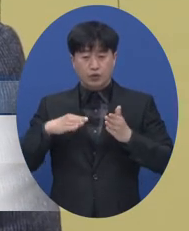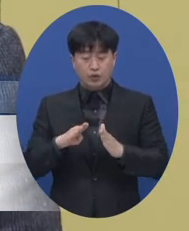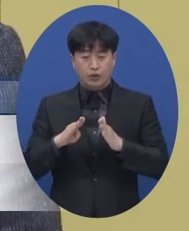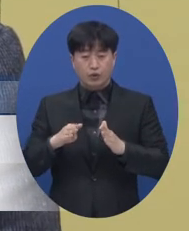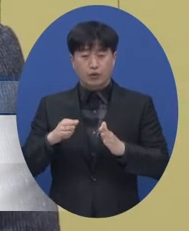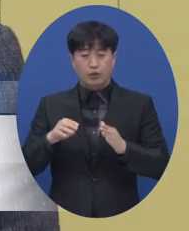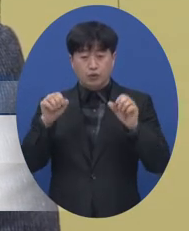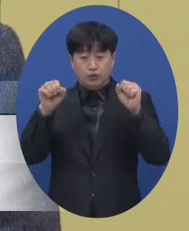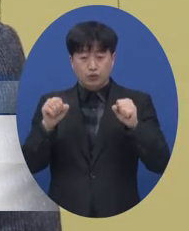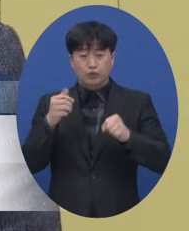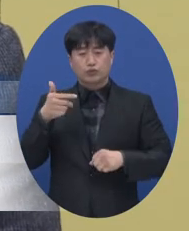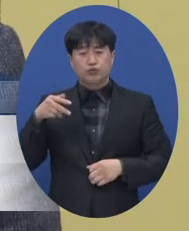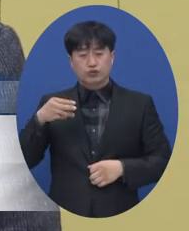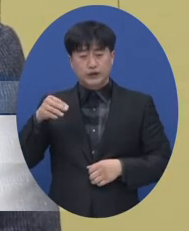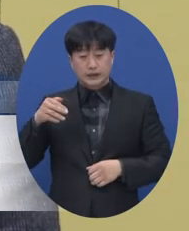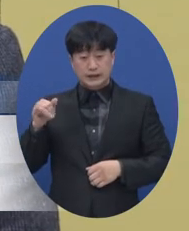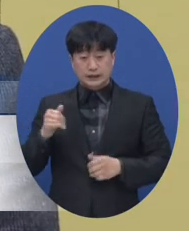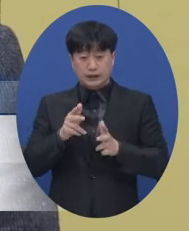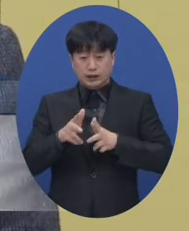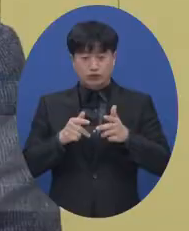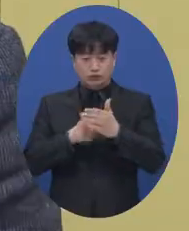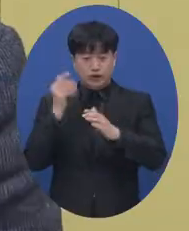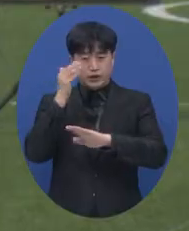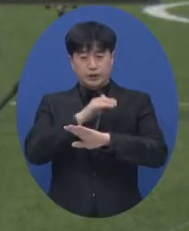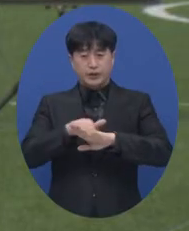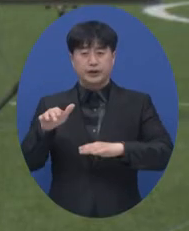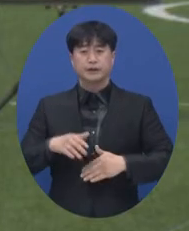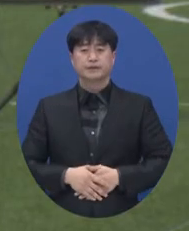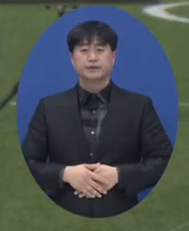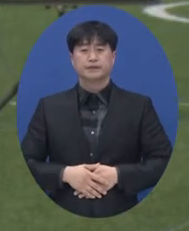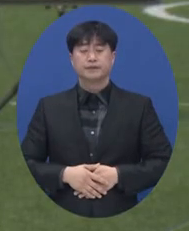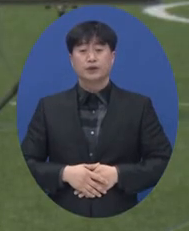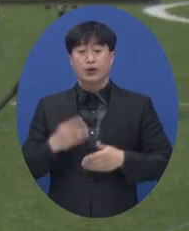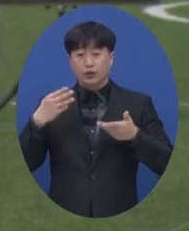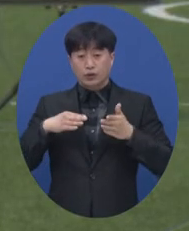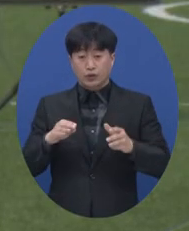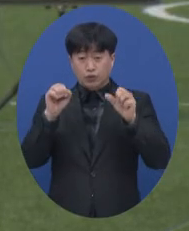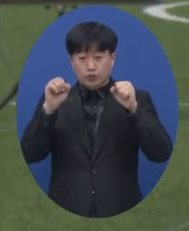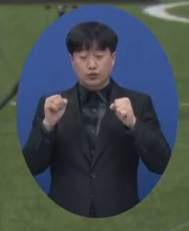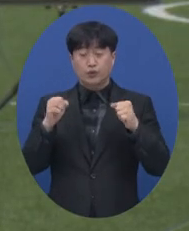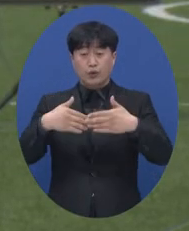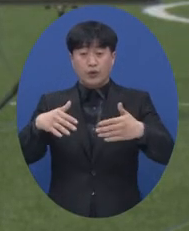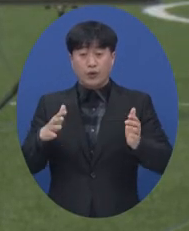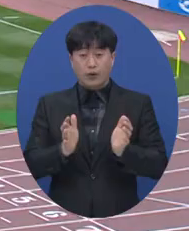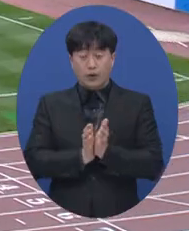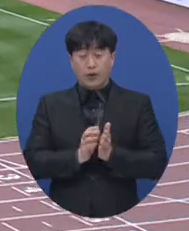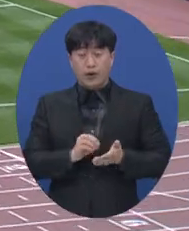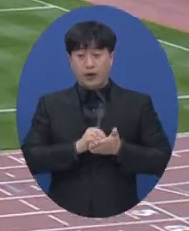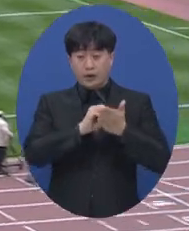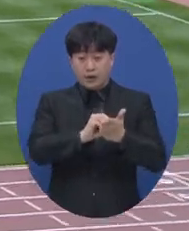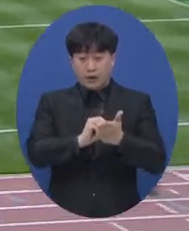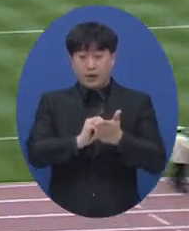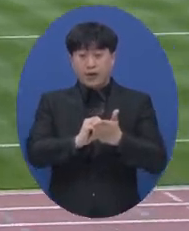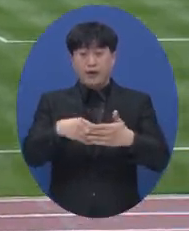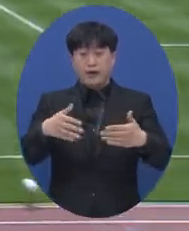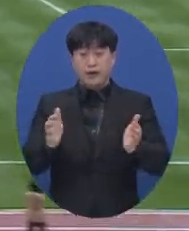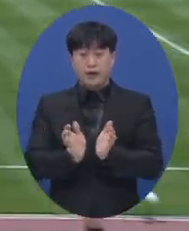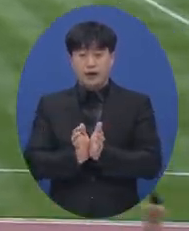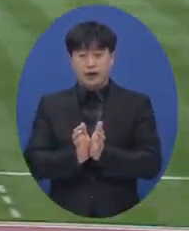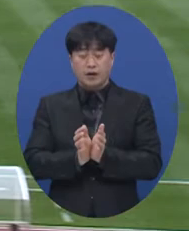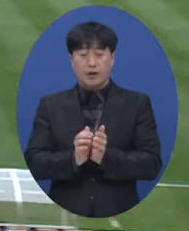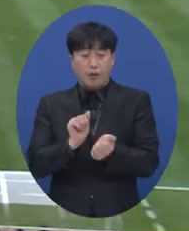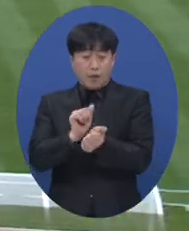0 스포츠 리드 사업을 추진할 계획입니다 또 경기도 체육회 가맹단체 는 방영 물품과 비대면